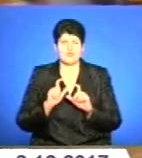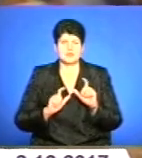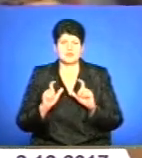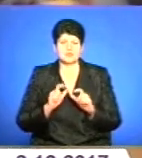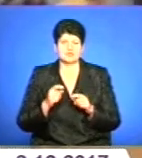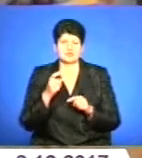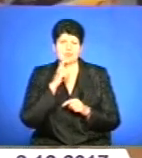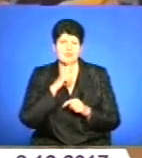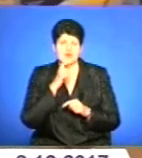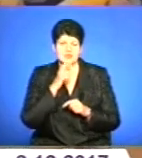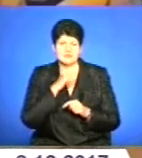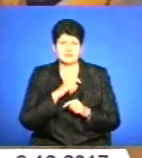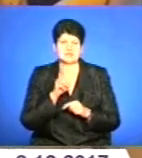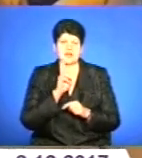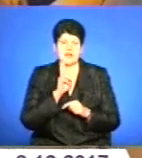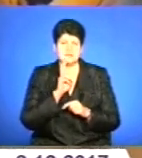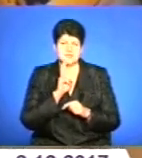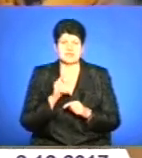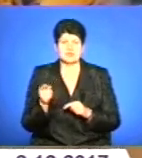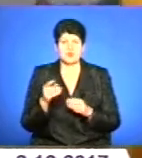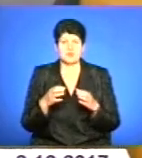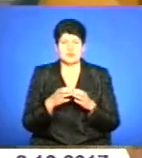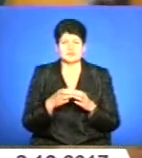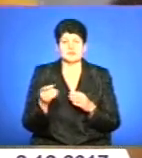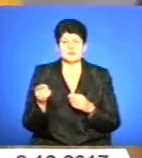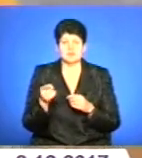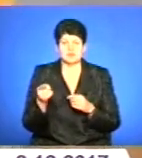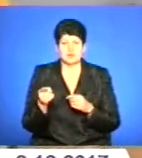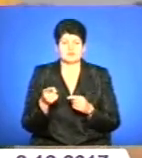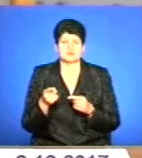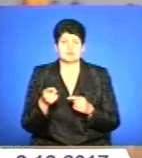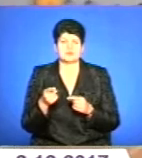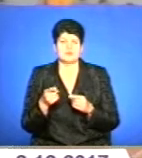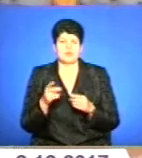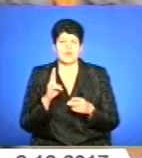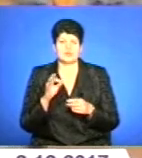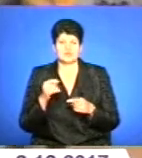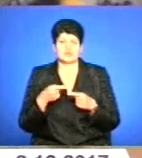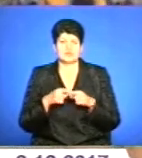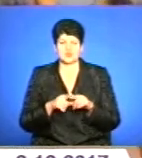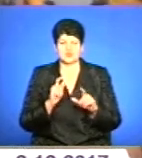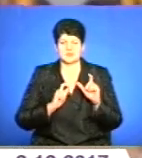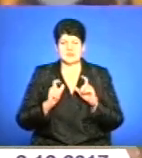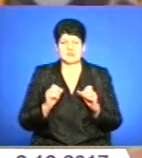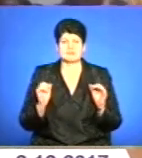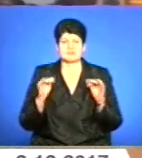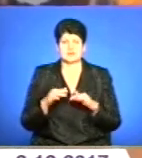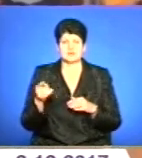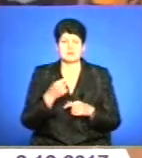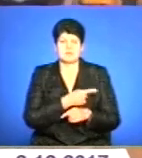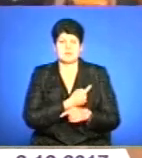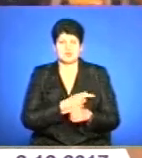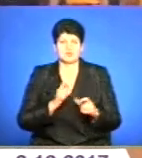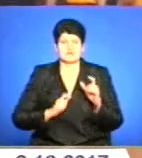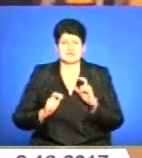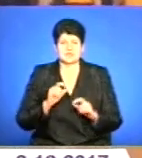Кременецького лісотехнічного коледжу, команда Тернопільського технічного коледжу технічного університету, збірна Тернопільського медуніверситету та